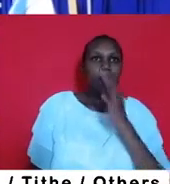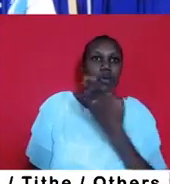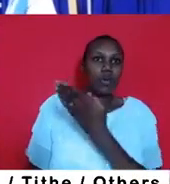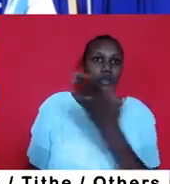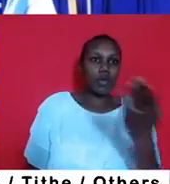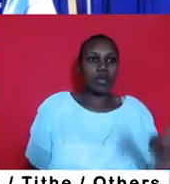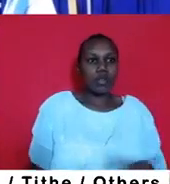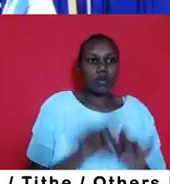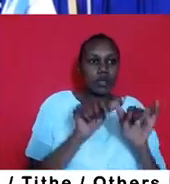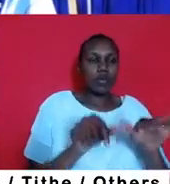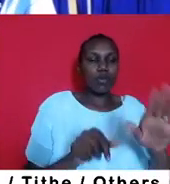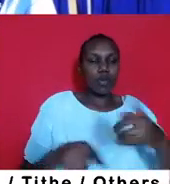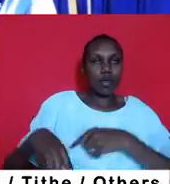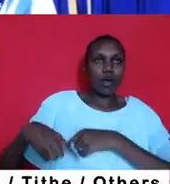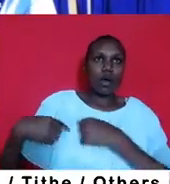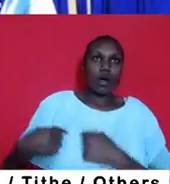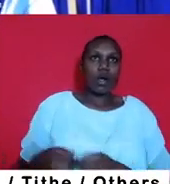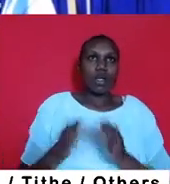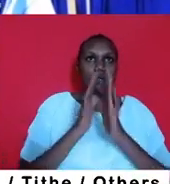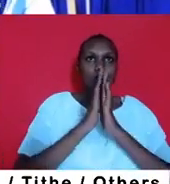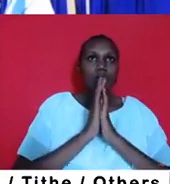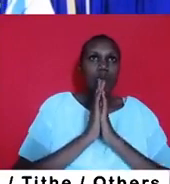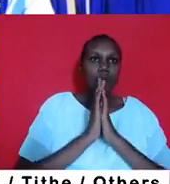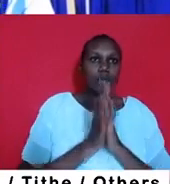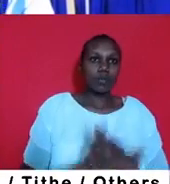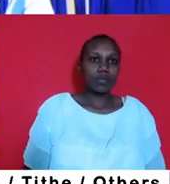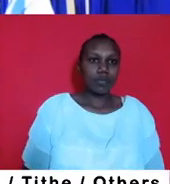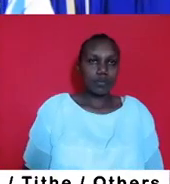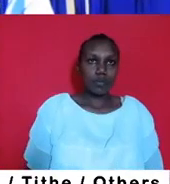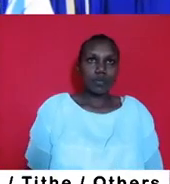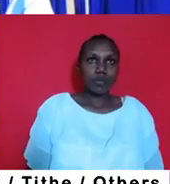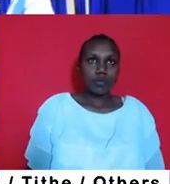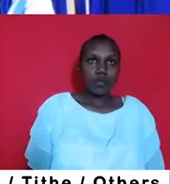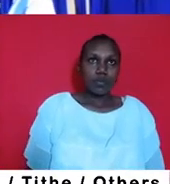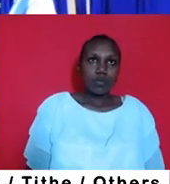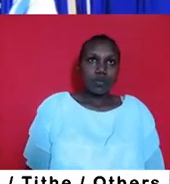nanyi. Na tuombe.